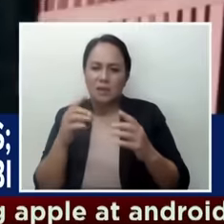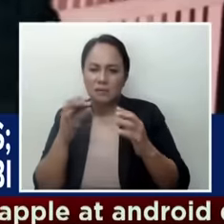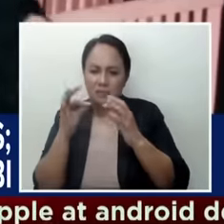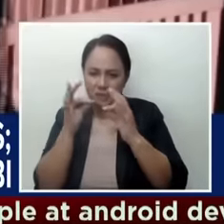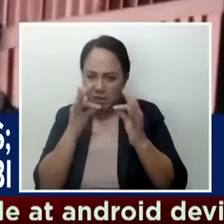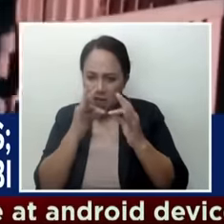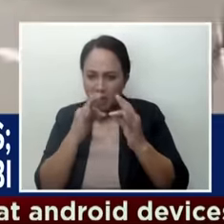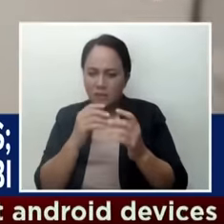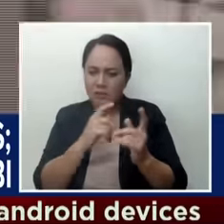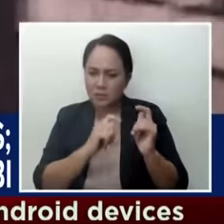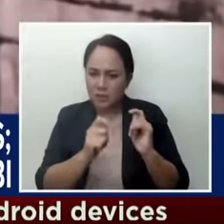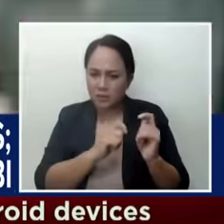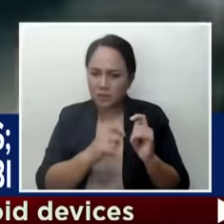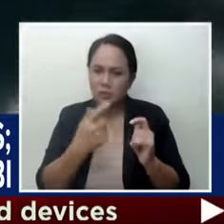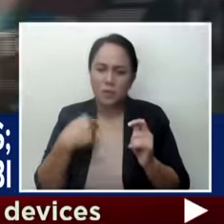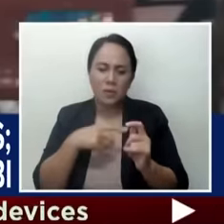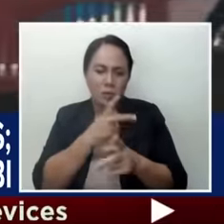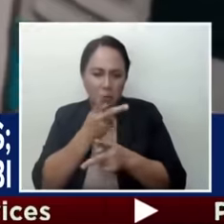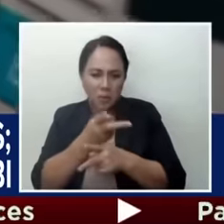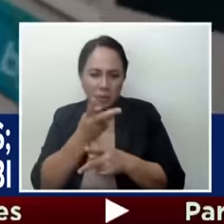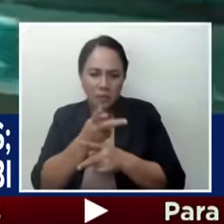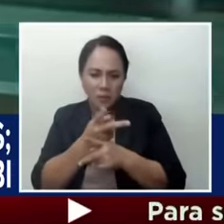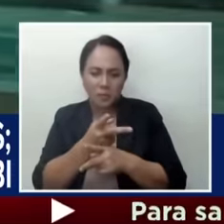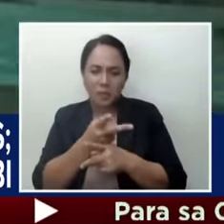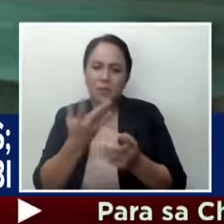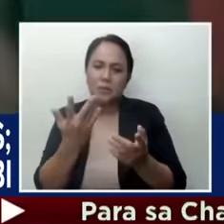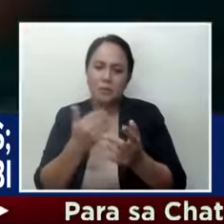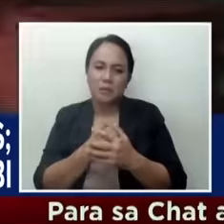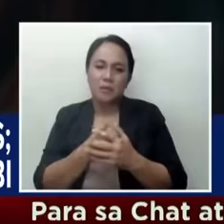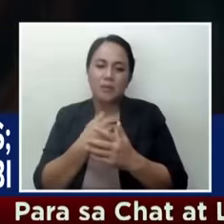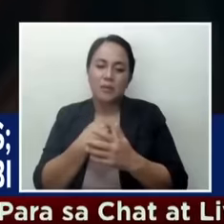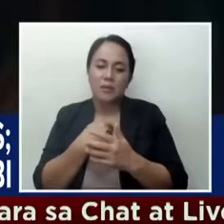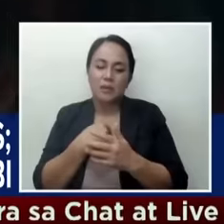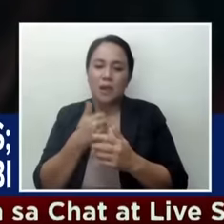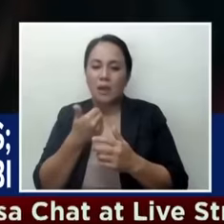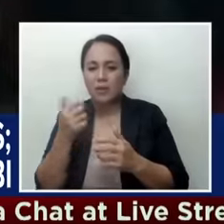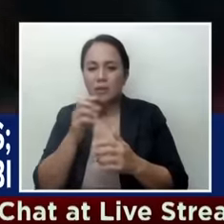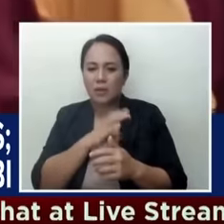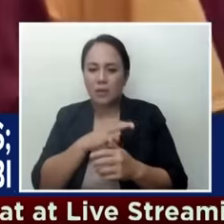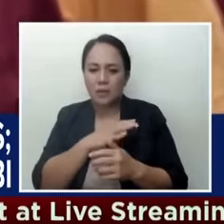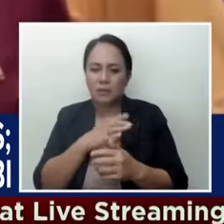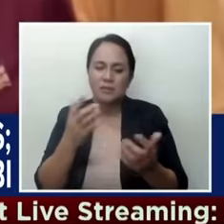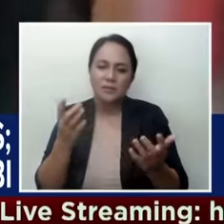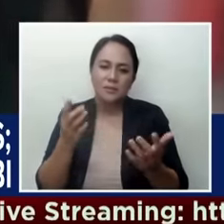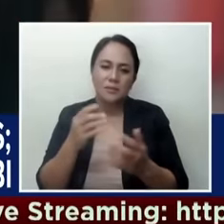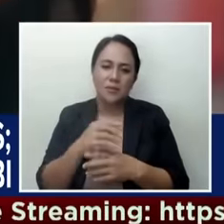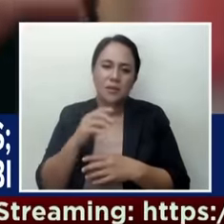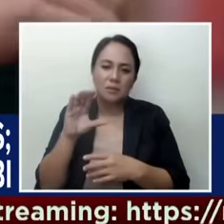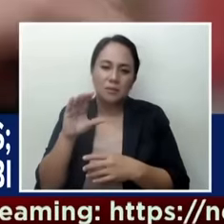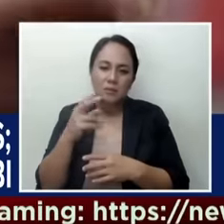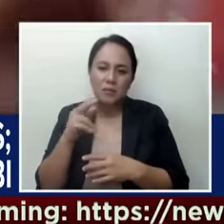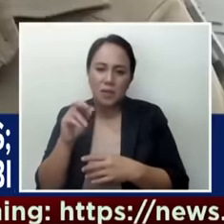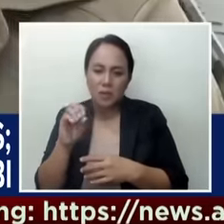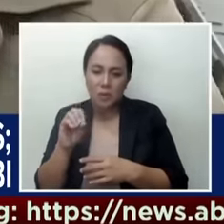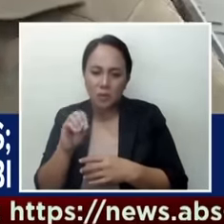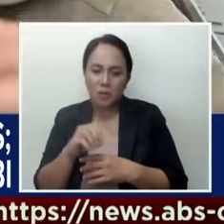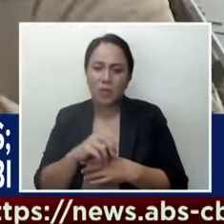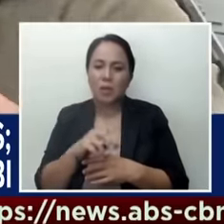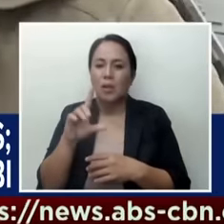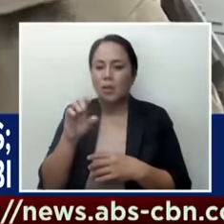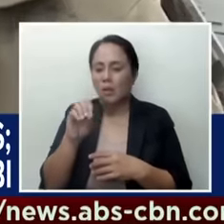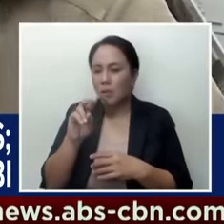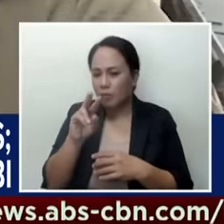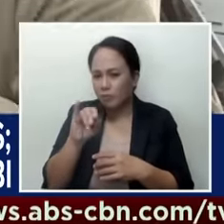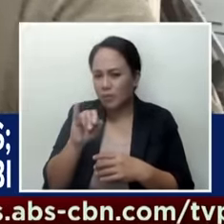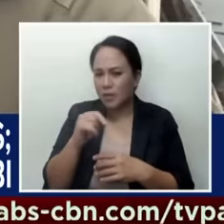kami, meron kami tatambangan. Tapos sa ibang karakter naman, sila Ma'am Charo, sila Lobby po, nandun